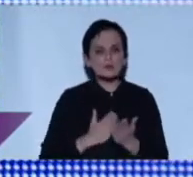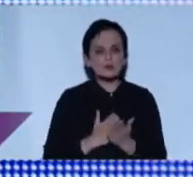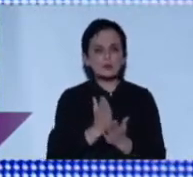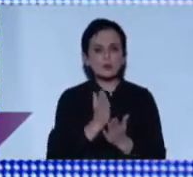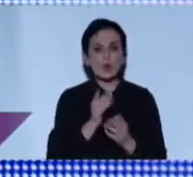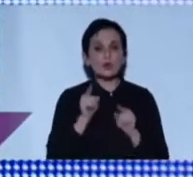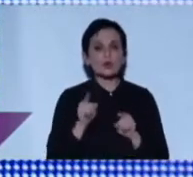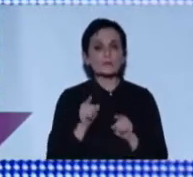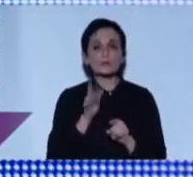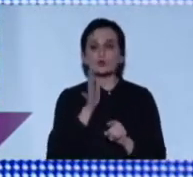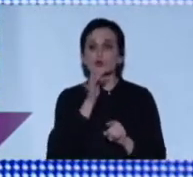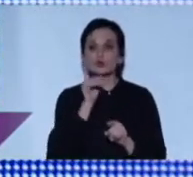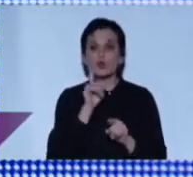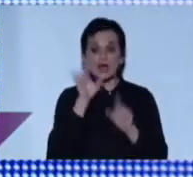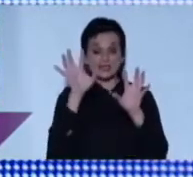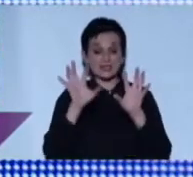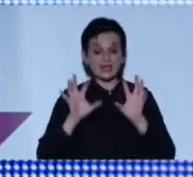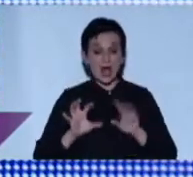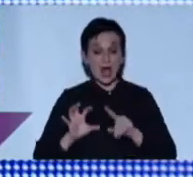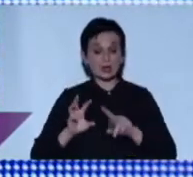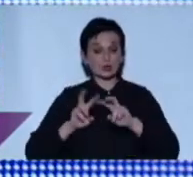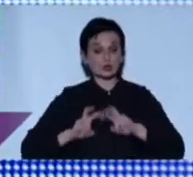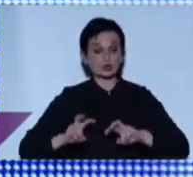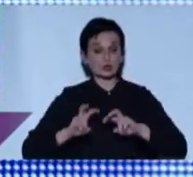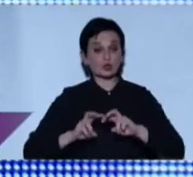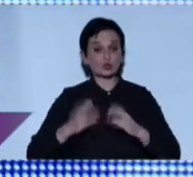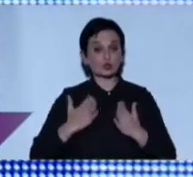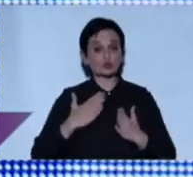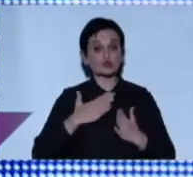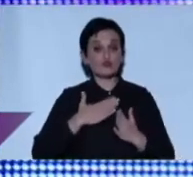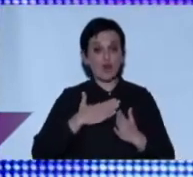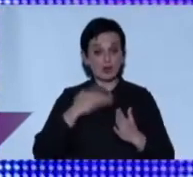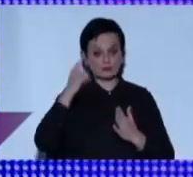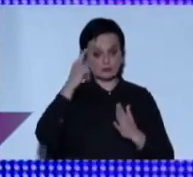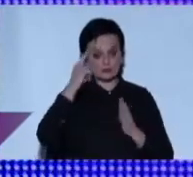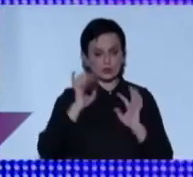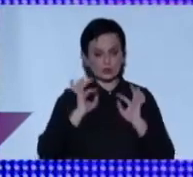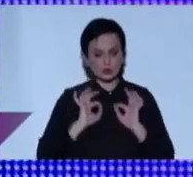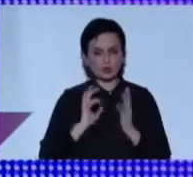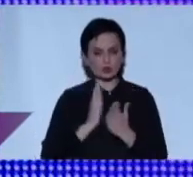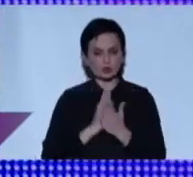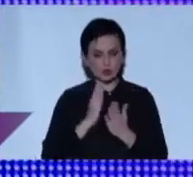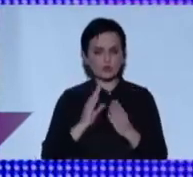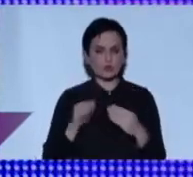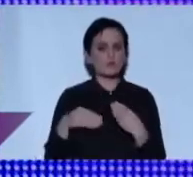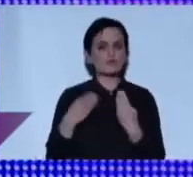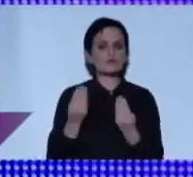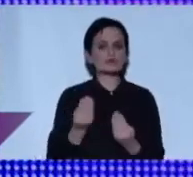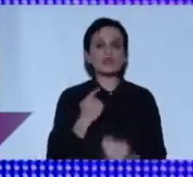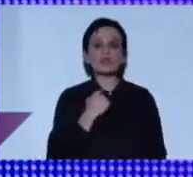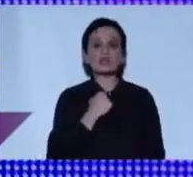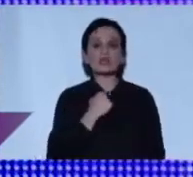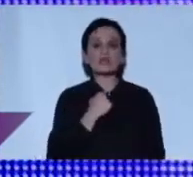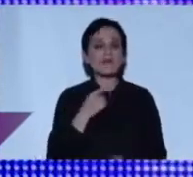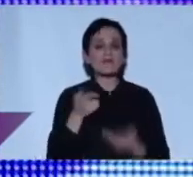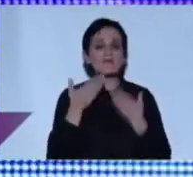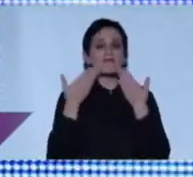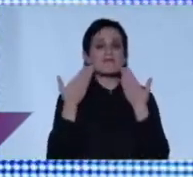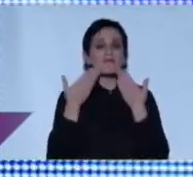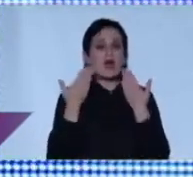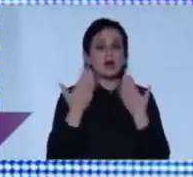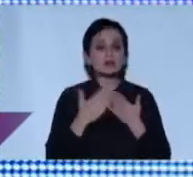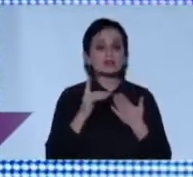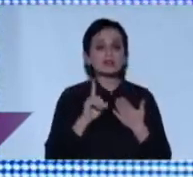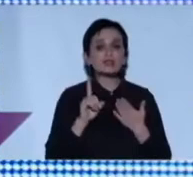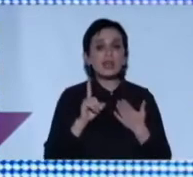იმ მომენტში თქვათ რა კანონის განიხილება თუ არის ჩვენს იდეოლოგიაში, მივცეთ იმას ხმა. ანუ აქ არის მარტივი, აქ არის